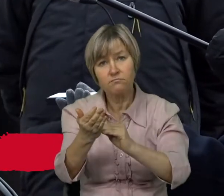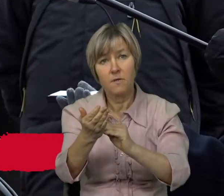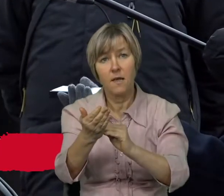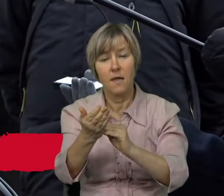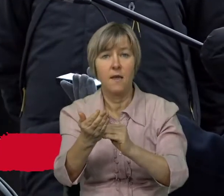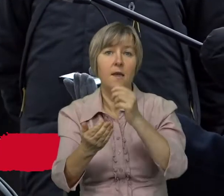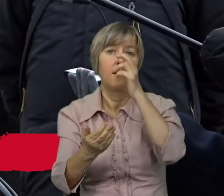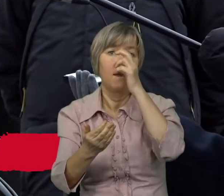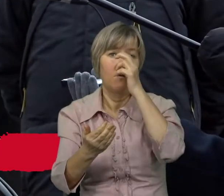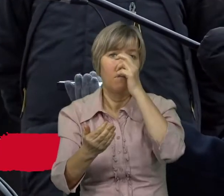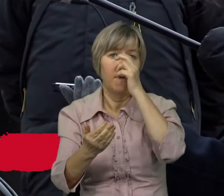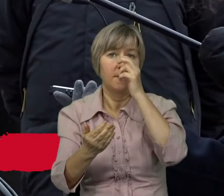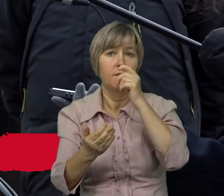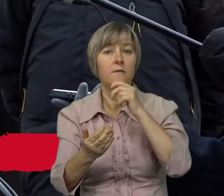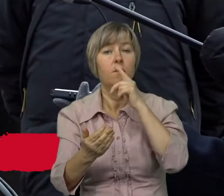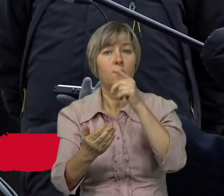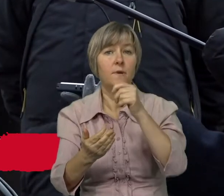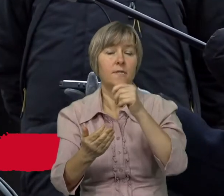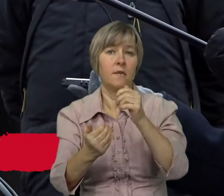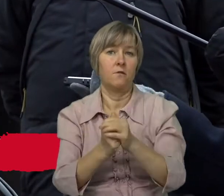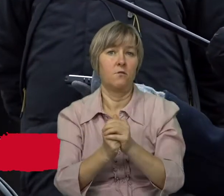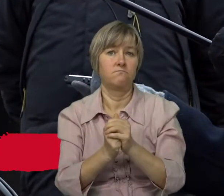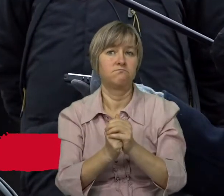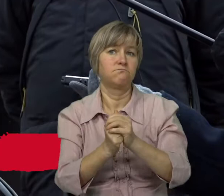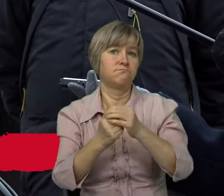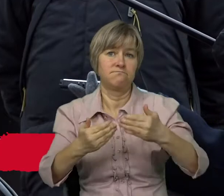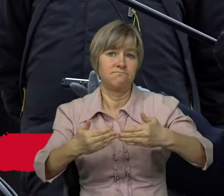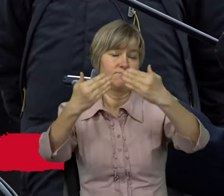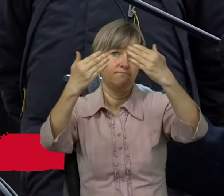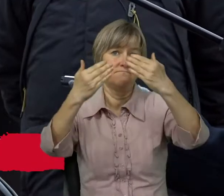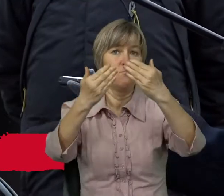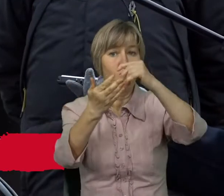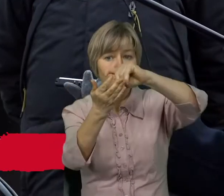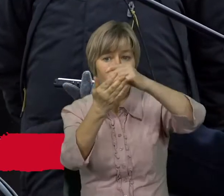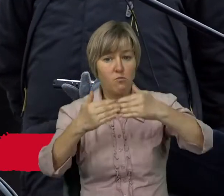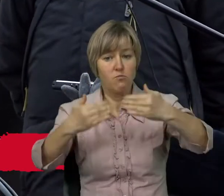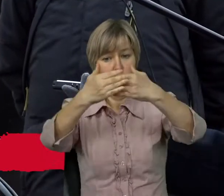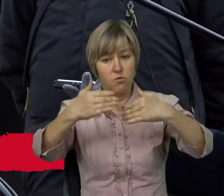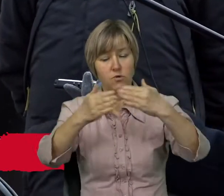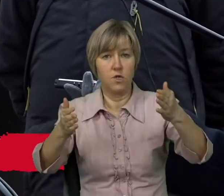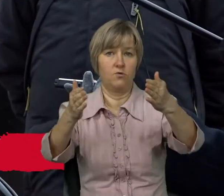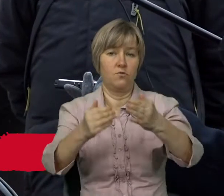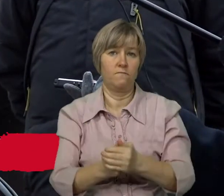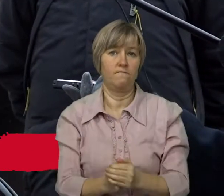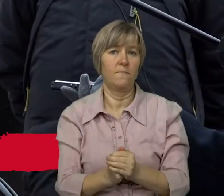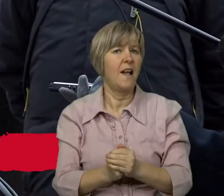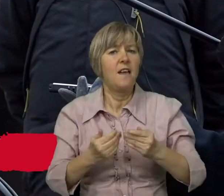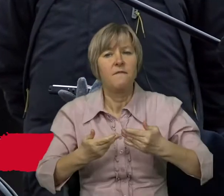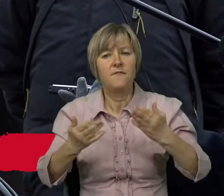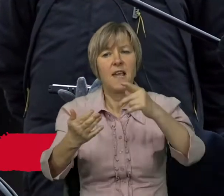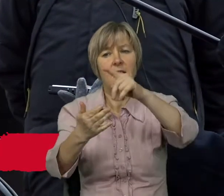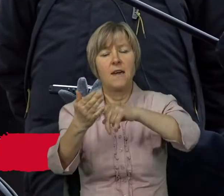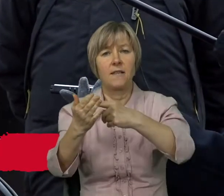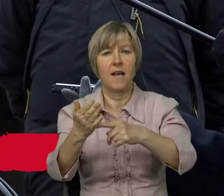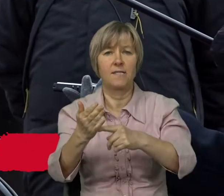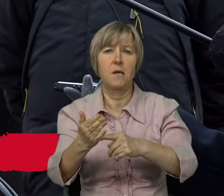Centrum Solidarności, które stoi za naszymi plecami. Ale dzisiaj to także miejsce, w którym wielokrotnie upominamy się